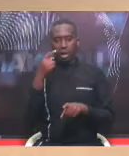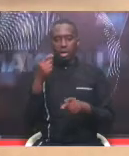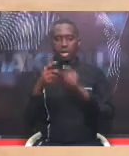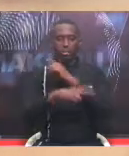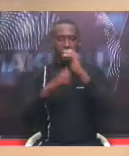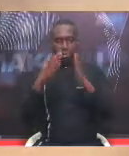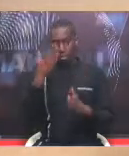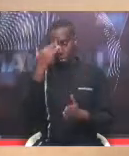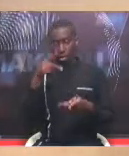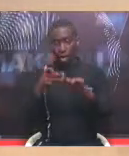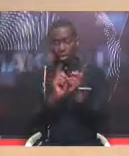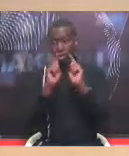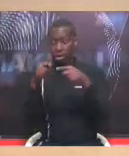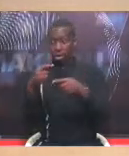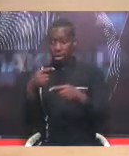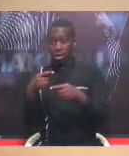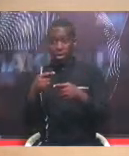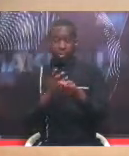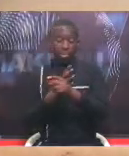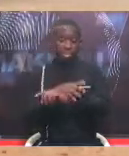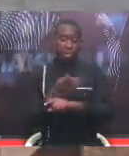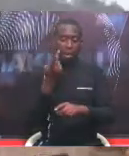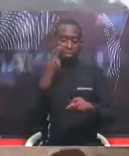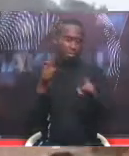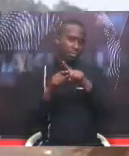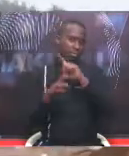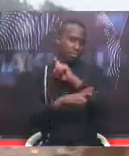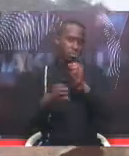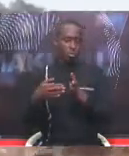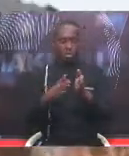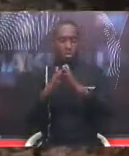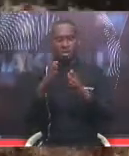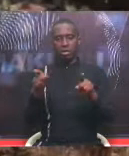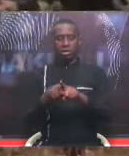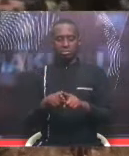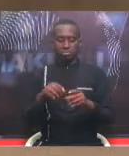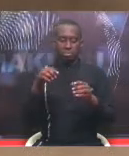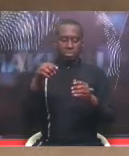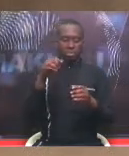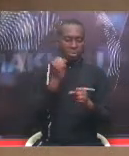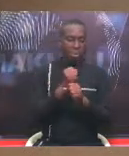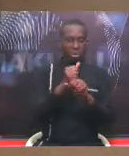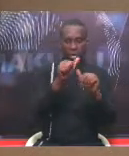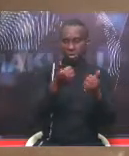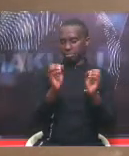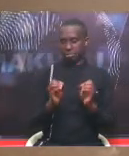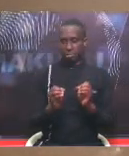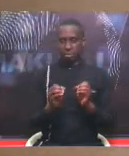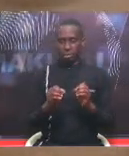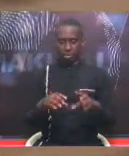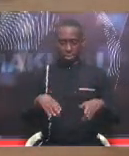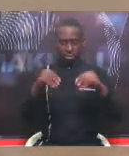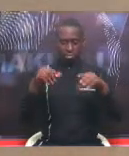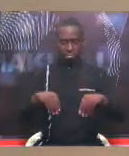hari aho baca ryabarenze bagafatwa nkabyo. Uyu muhanda barawutabagura ntibawukora, ivumbi urabona